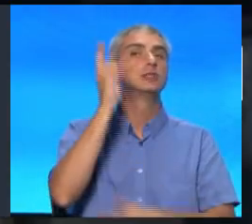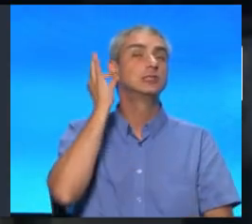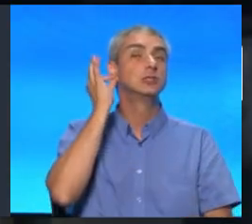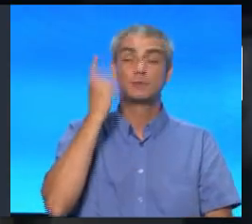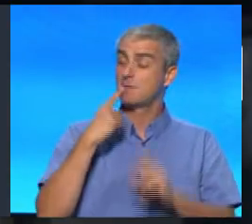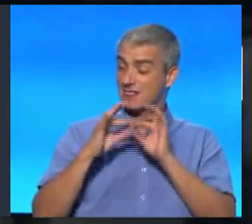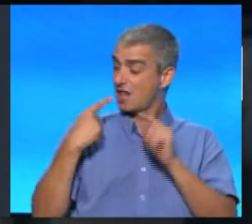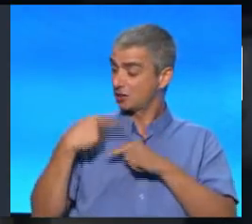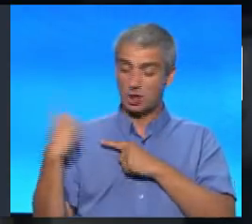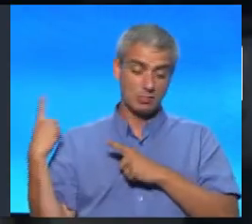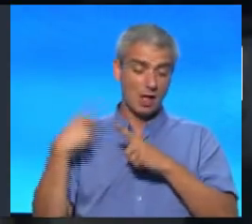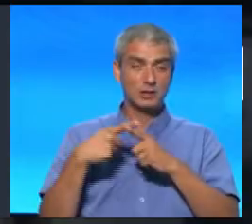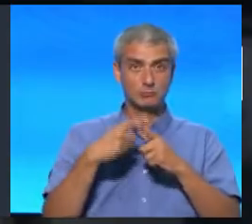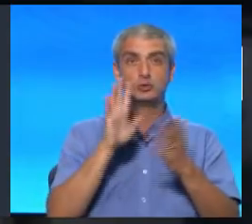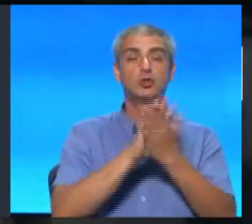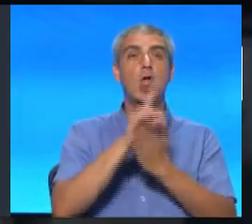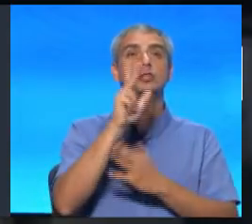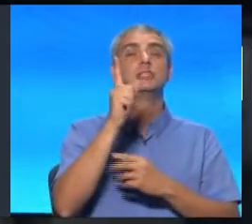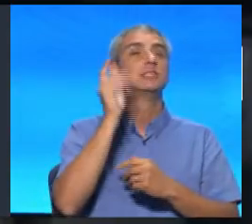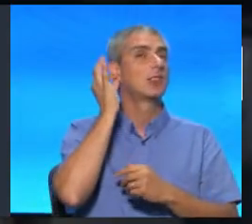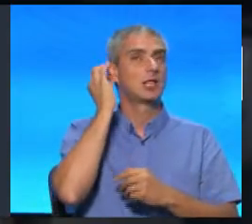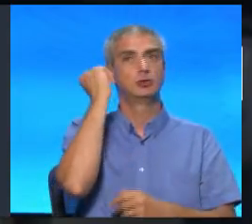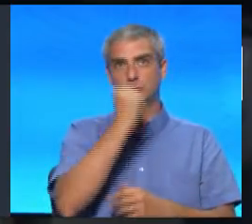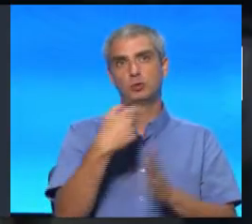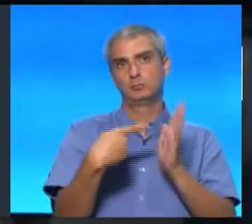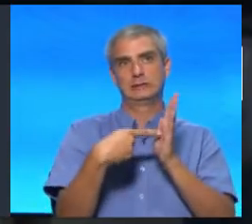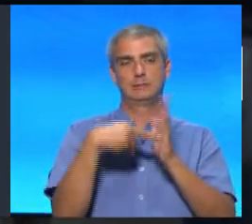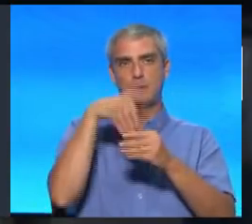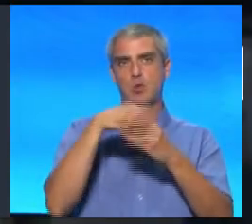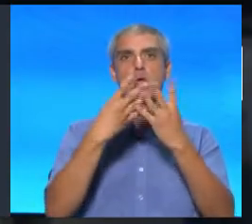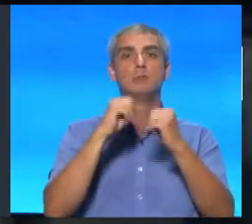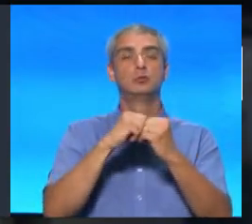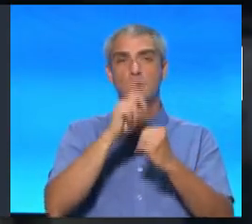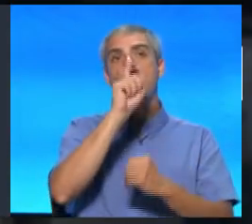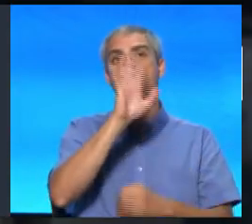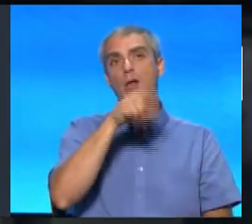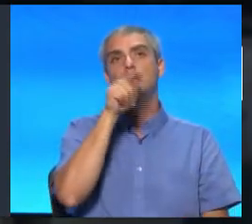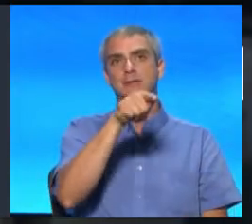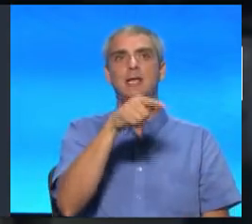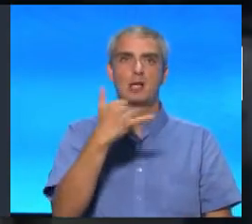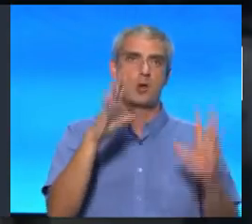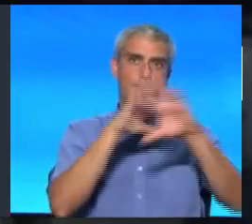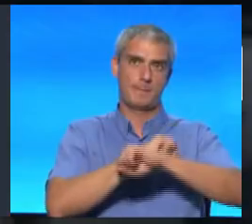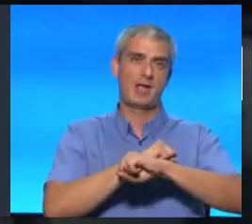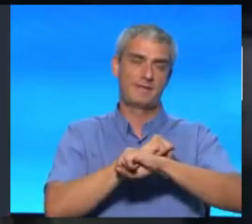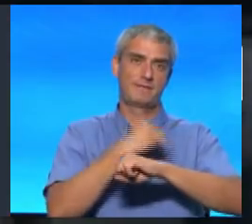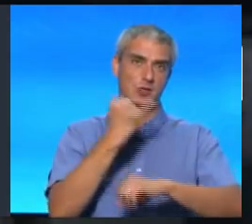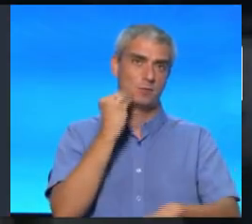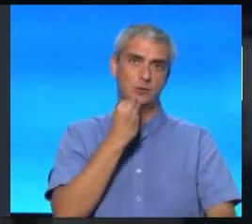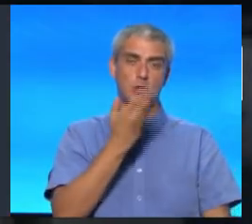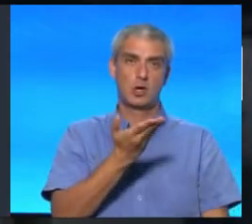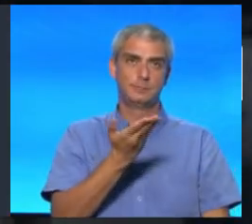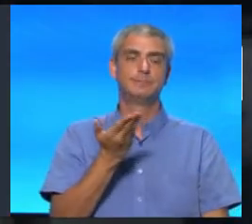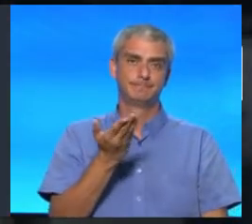מתחילת השנה בידי קרובי משפחתן, או על רקע משפחתי. אפשר שגם המקרה הזה הערב כאן, אחר הצהריים כאן במג'ד אל